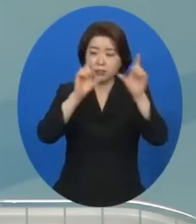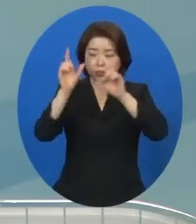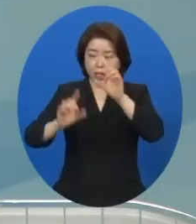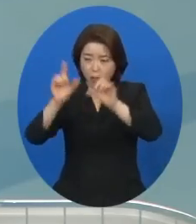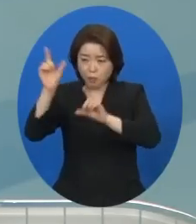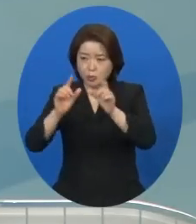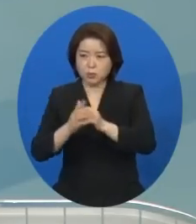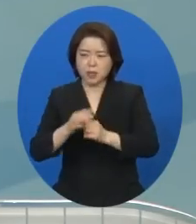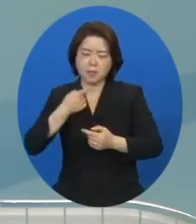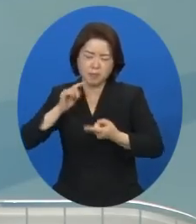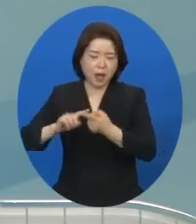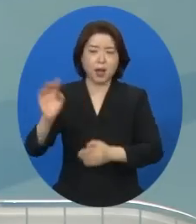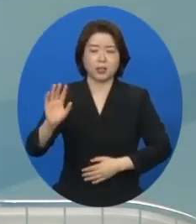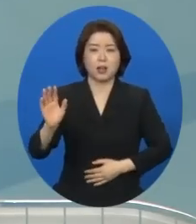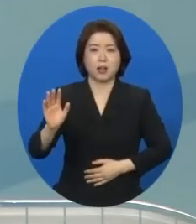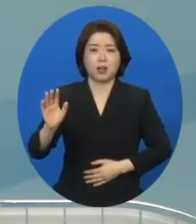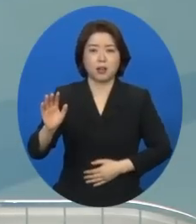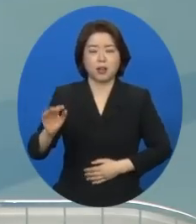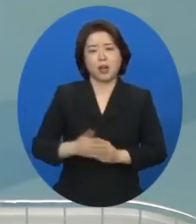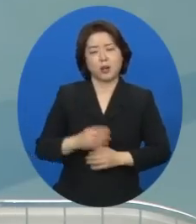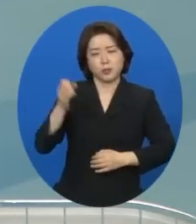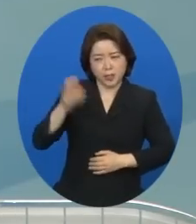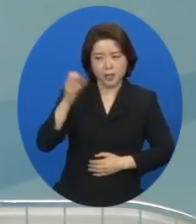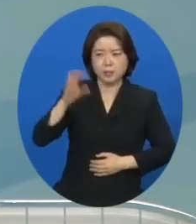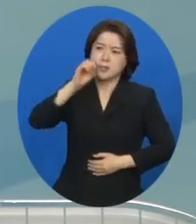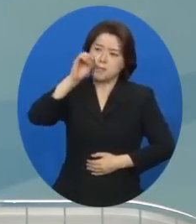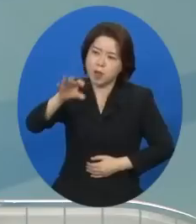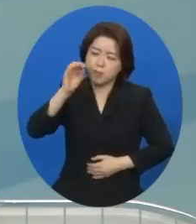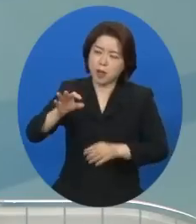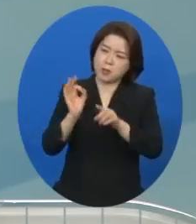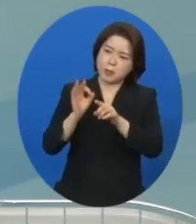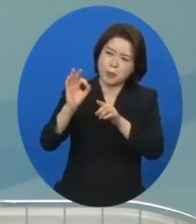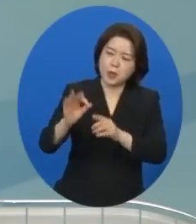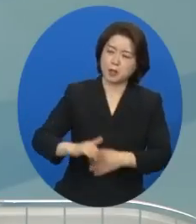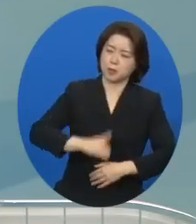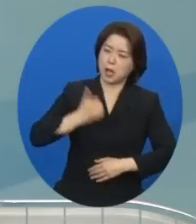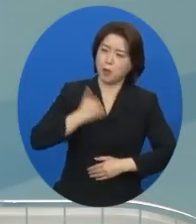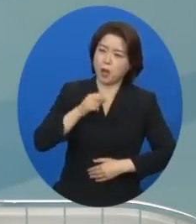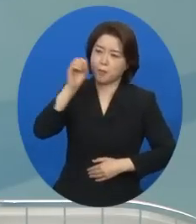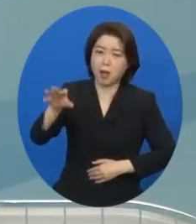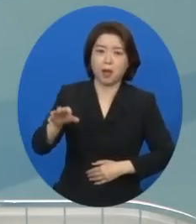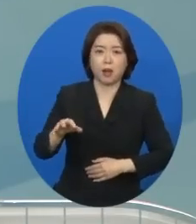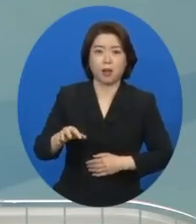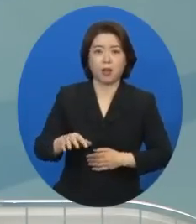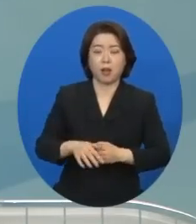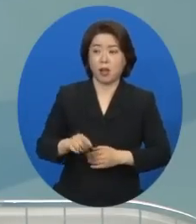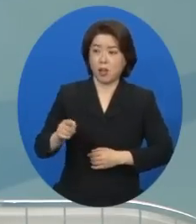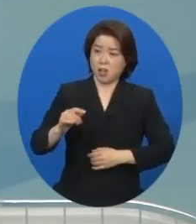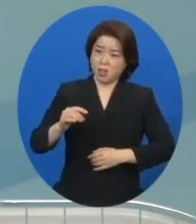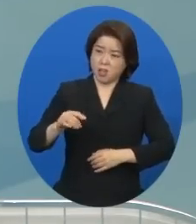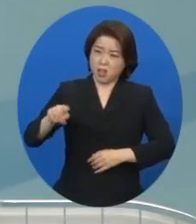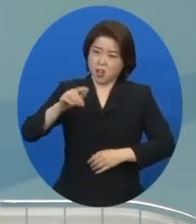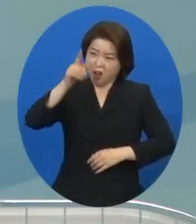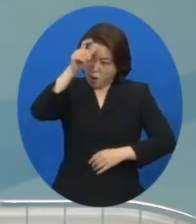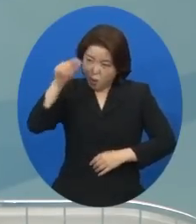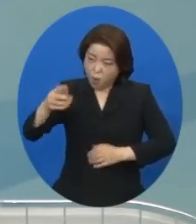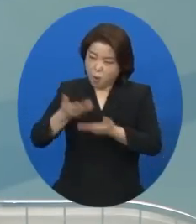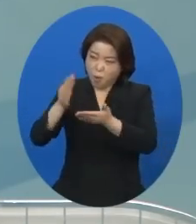마음에 들지 않아요. 그래서 자꾸 말을 하게 되고 화를 내게 되고, 그래도 고쳐지지 않으니까